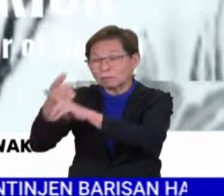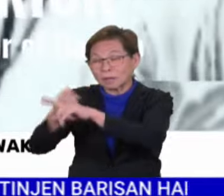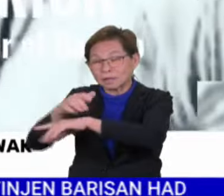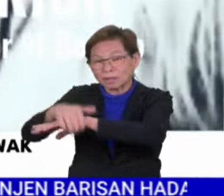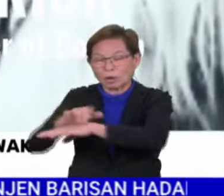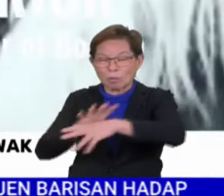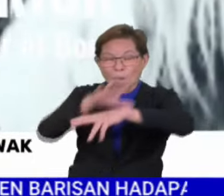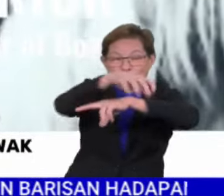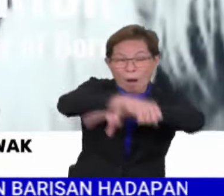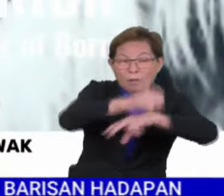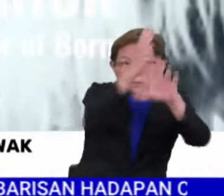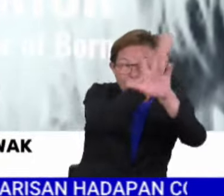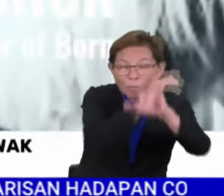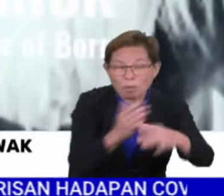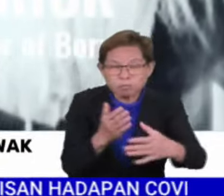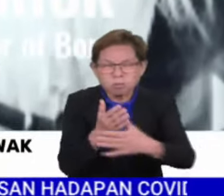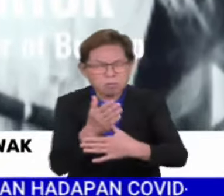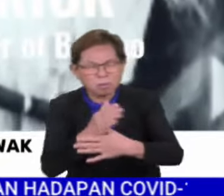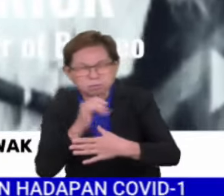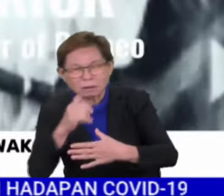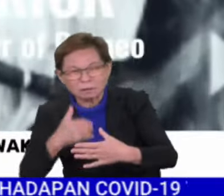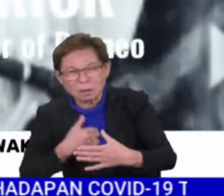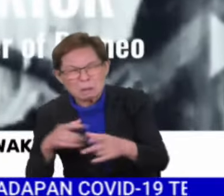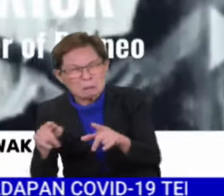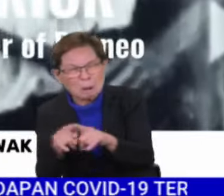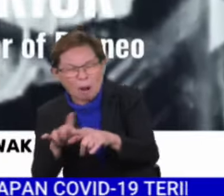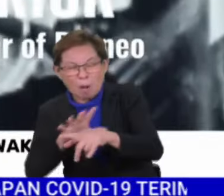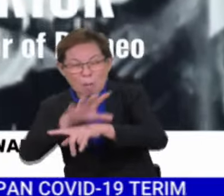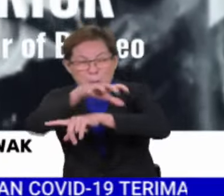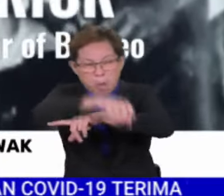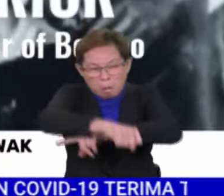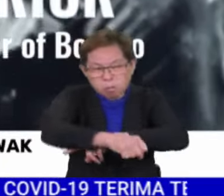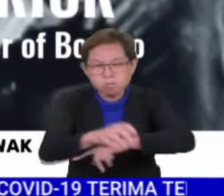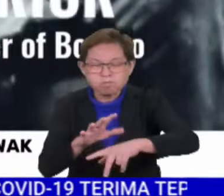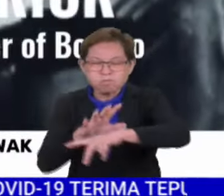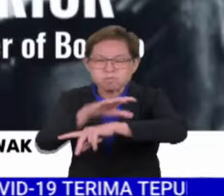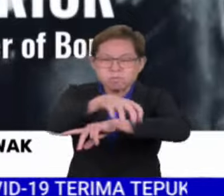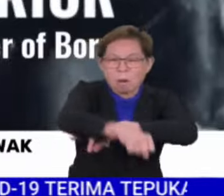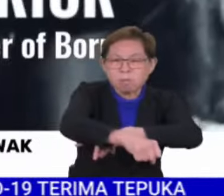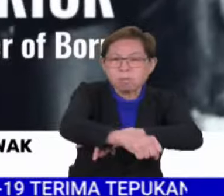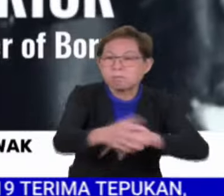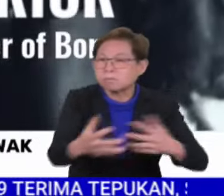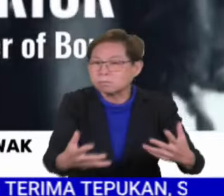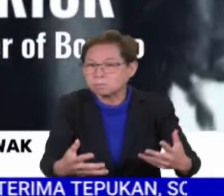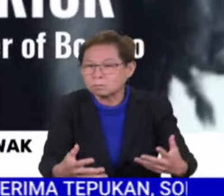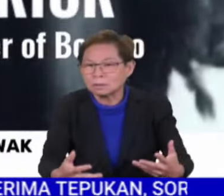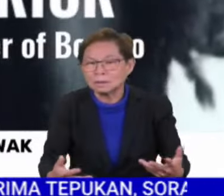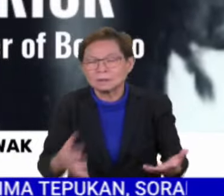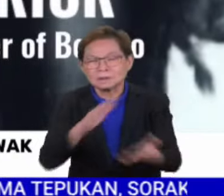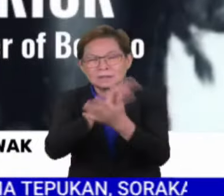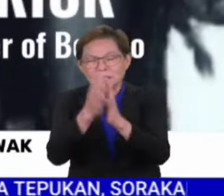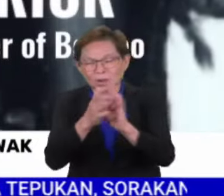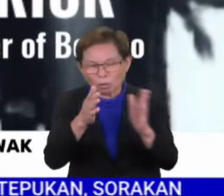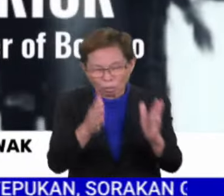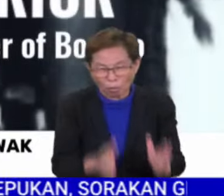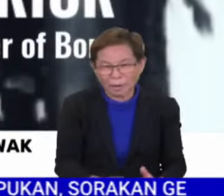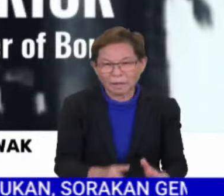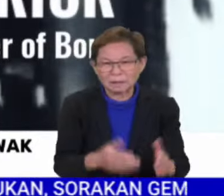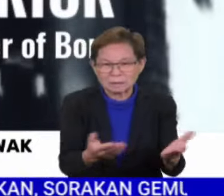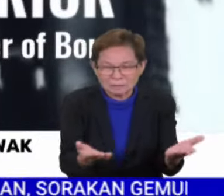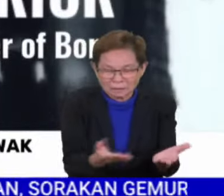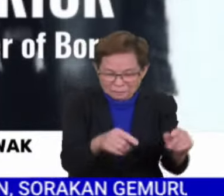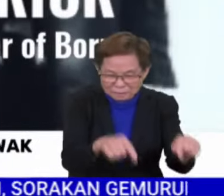menawan Sarawak tidak melalui pencerobohan tetapi macam menguasai, kamu perlu ekor telunjuk aku. Jadi orang tempatan